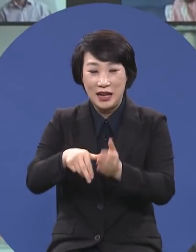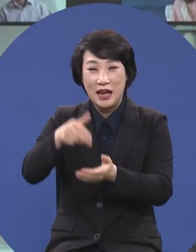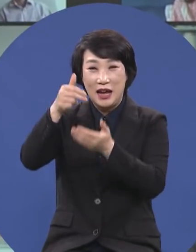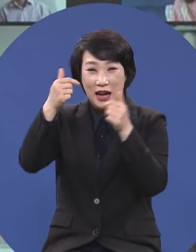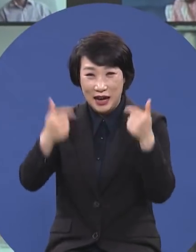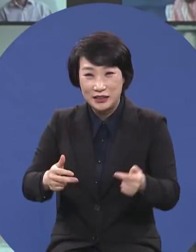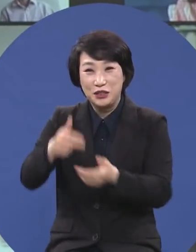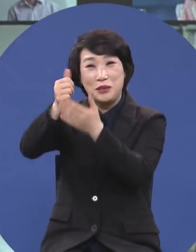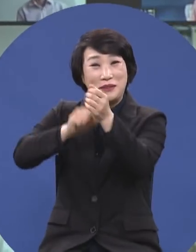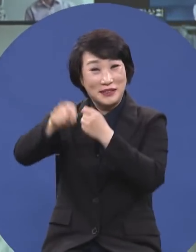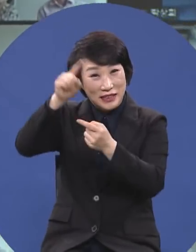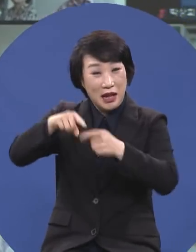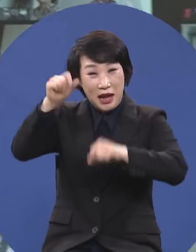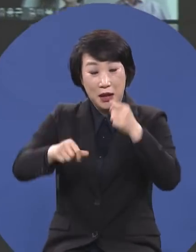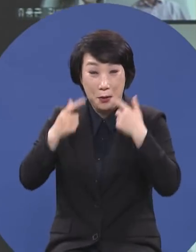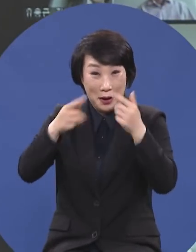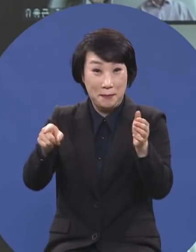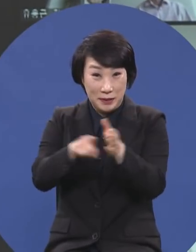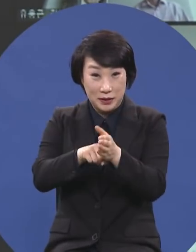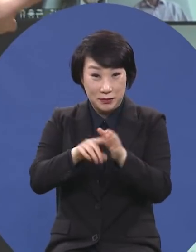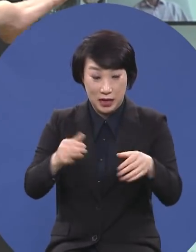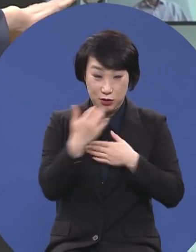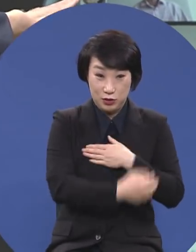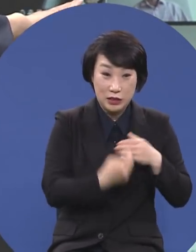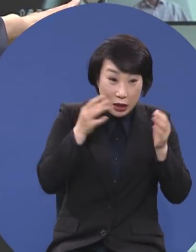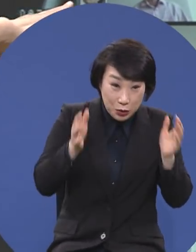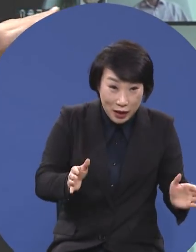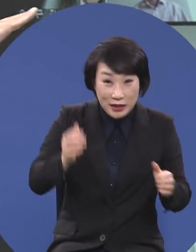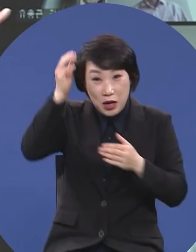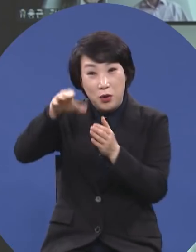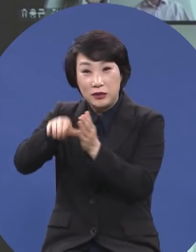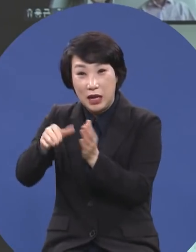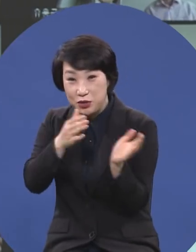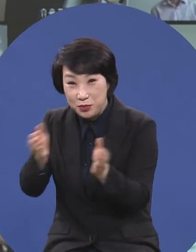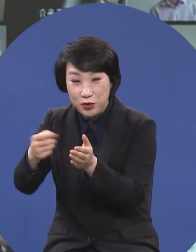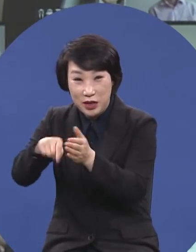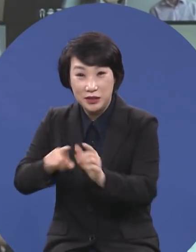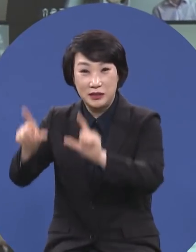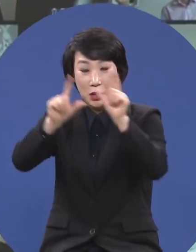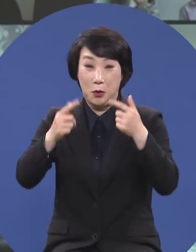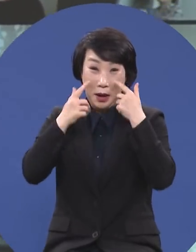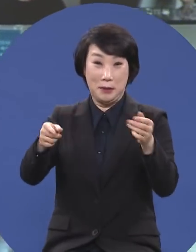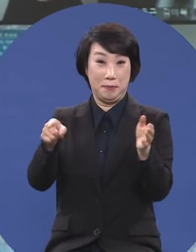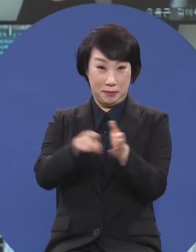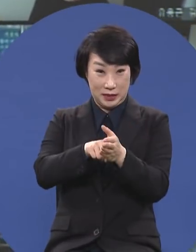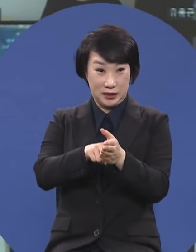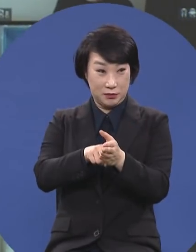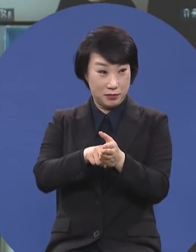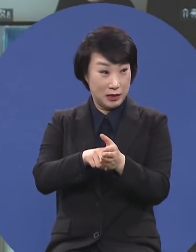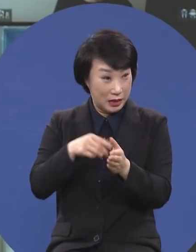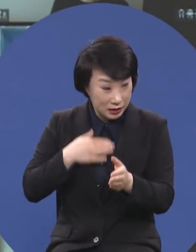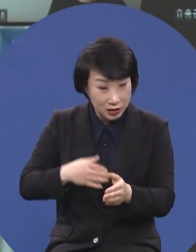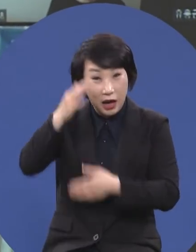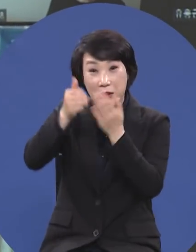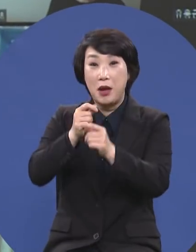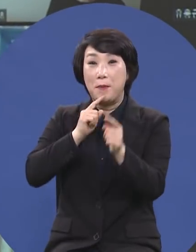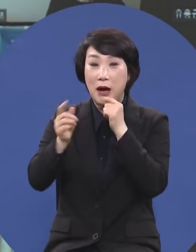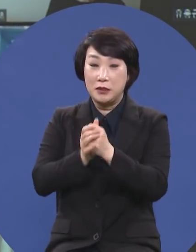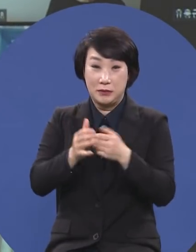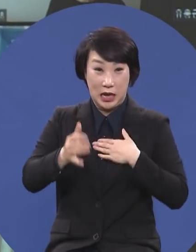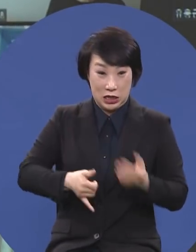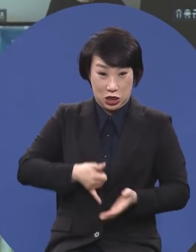뜻대로 행하는 확신, 육신의 때를 영혼의 때를 위해 살아야 한다는 분명한 확신, 하나님 말씀이